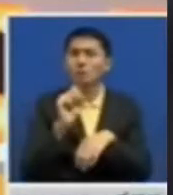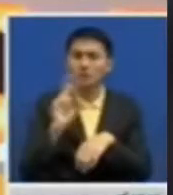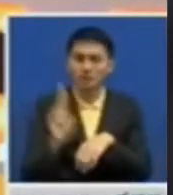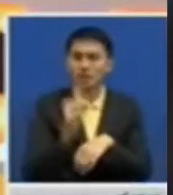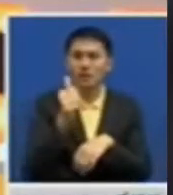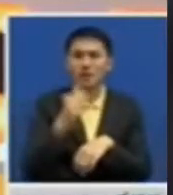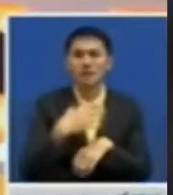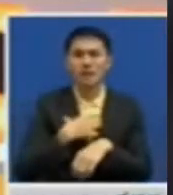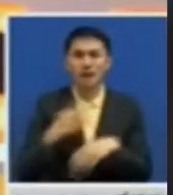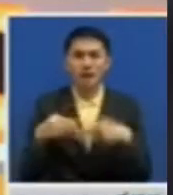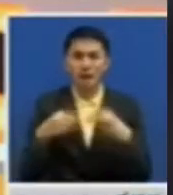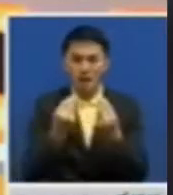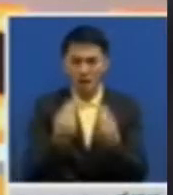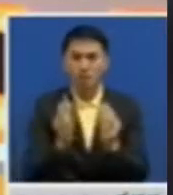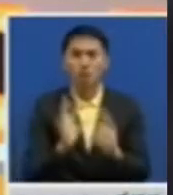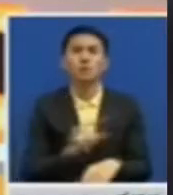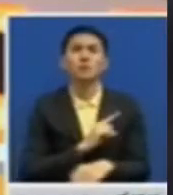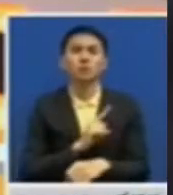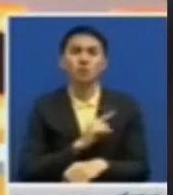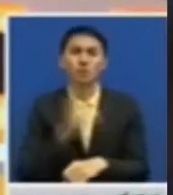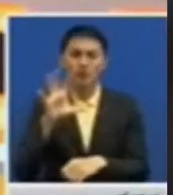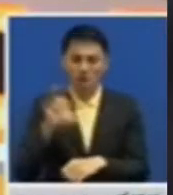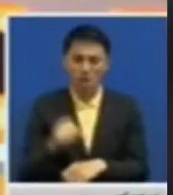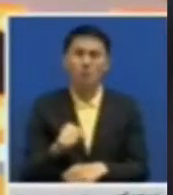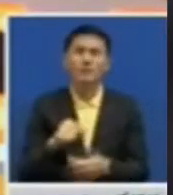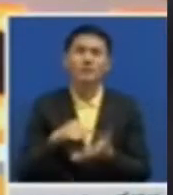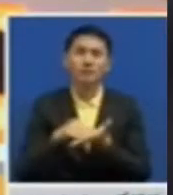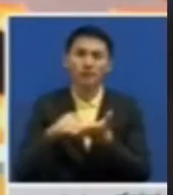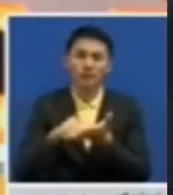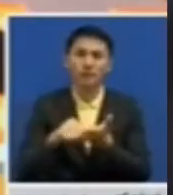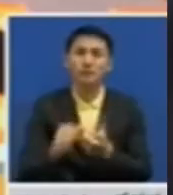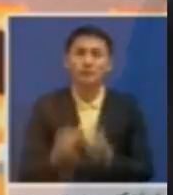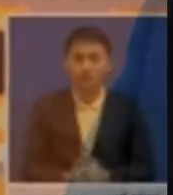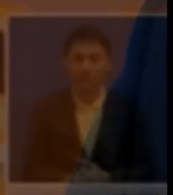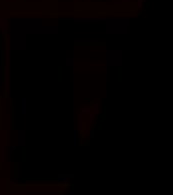ที่เกี่ยวข้องนะครับได้ดูแลในเรื่องนี้ด้วยครับครับขอบคุณมากครับ ครับขอบคุณครับ